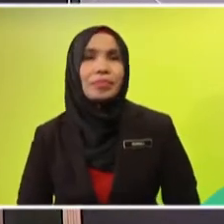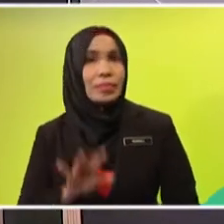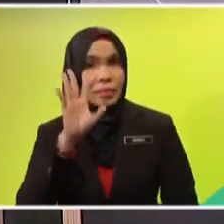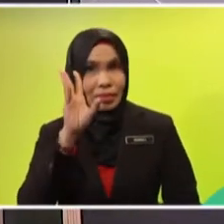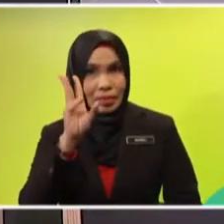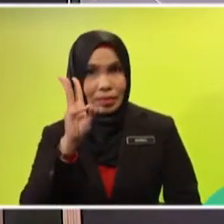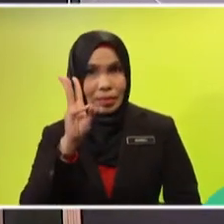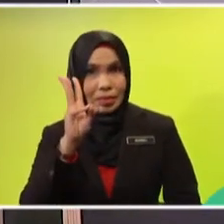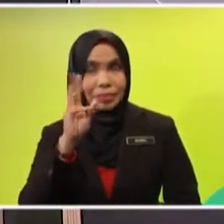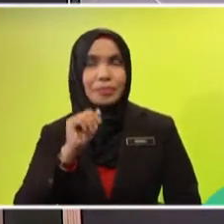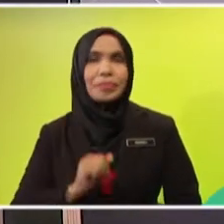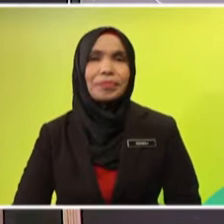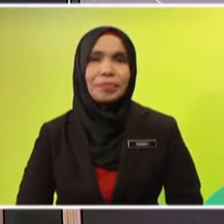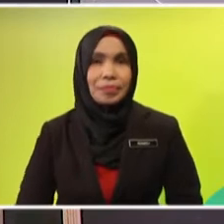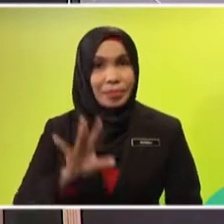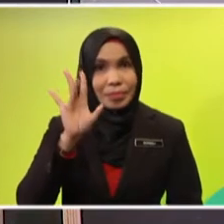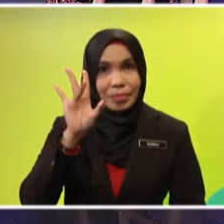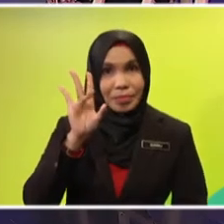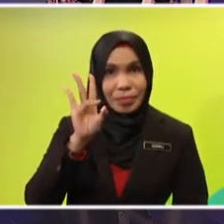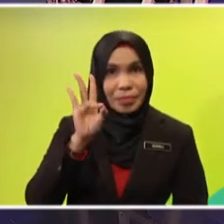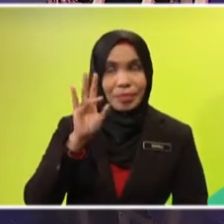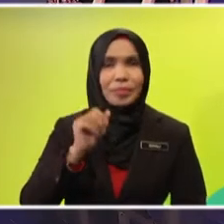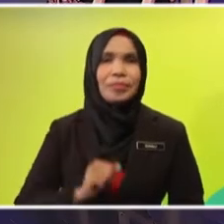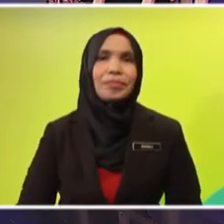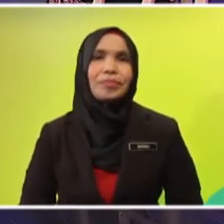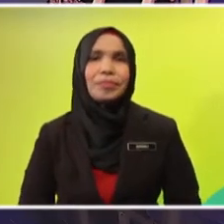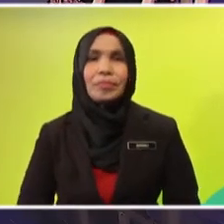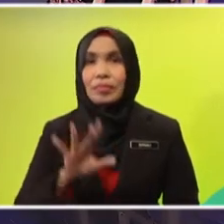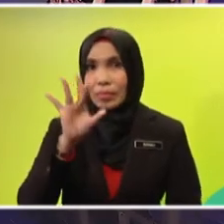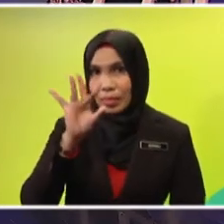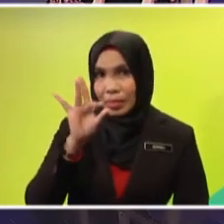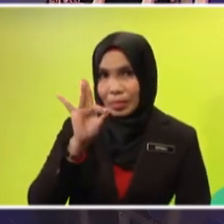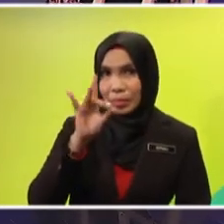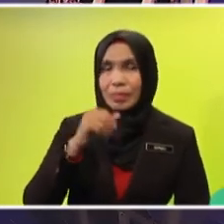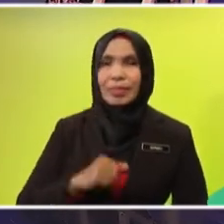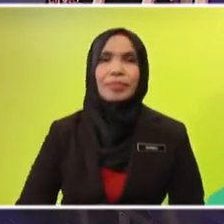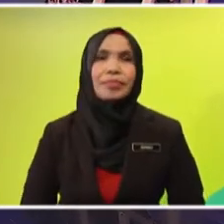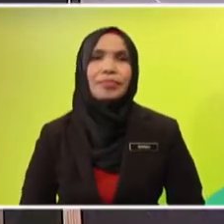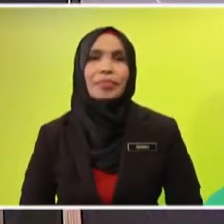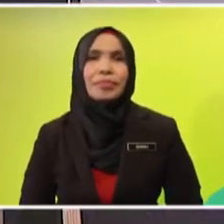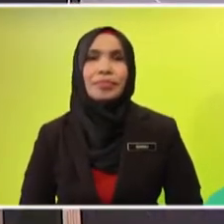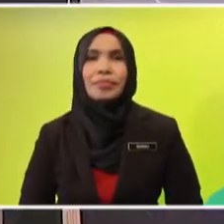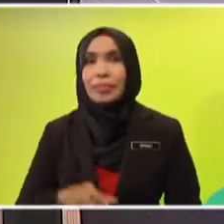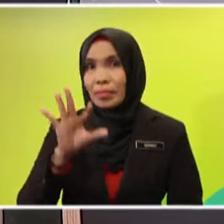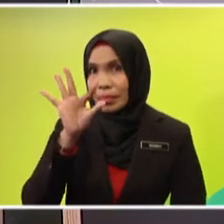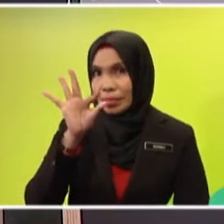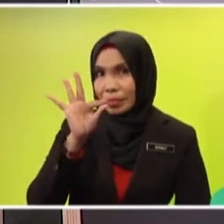66 7 7 8 8 9